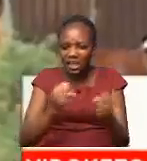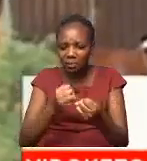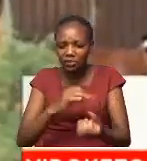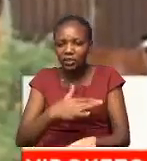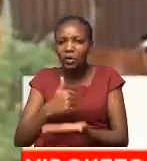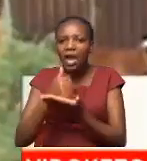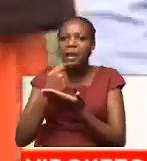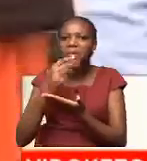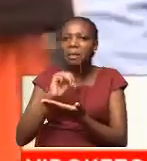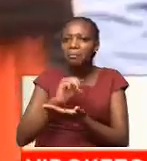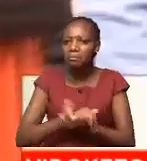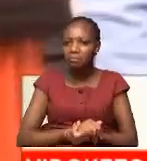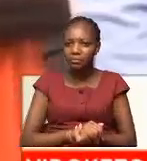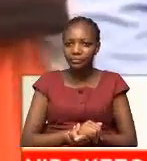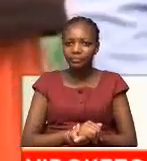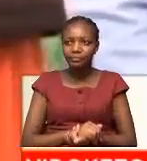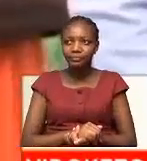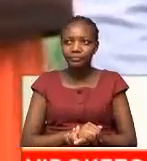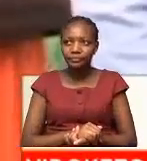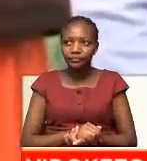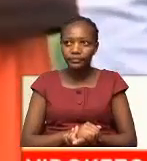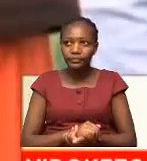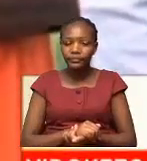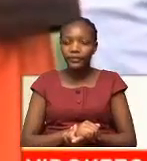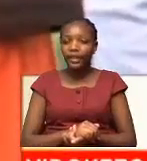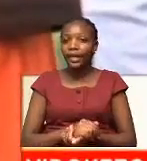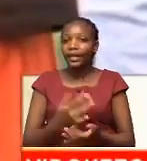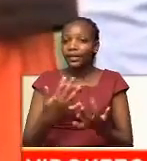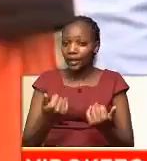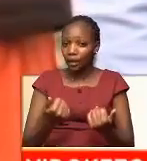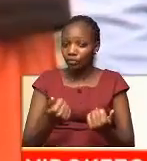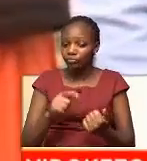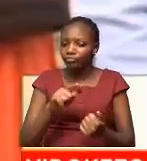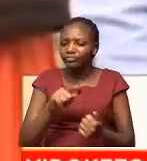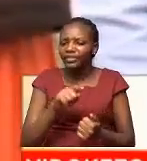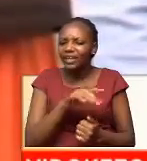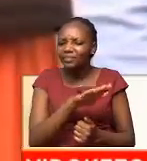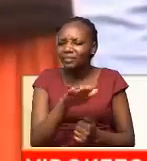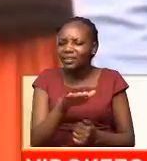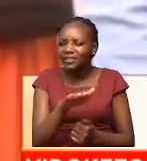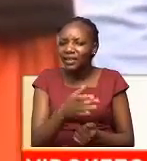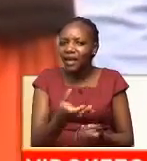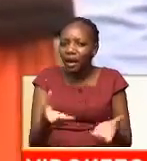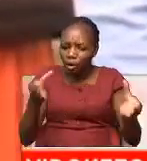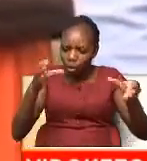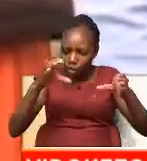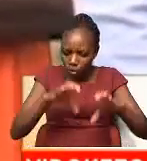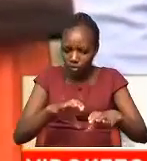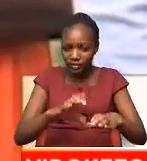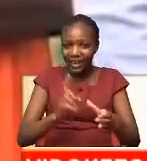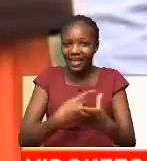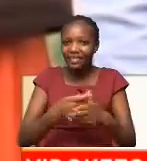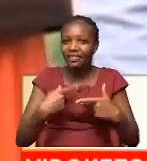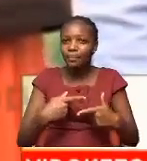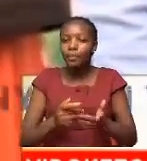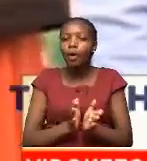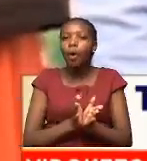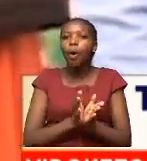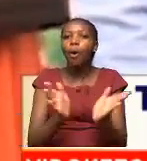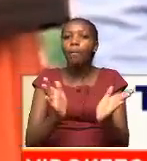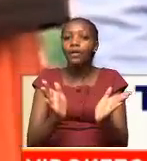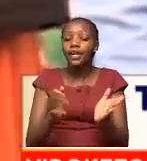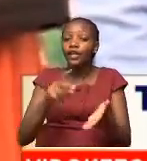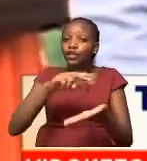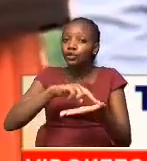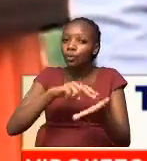kazi. Hiyo shimo vililikuwa imefungwa. Alafu wakaifungua. Ilitaka ipewe